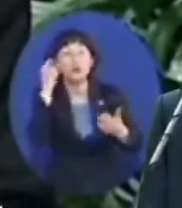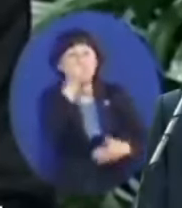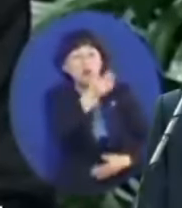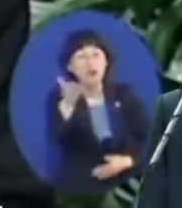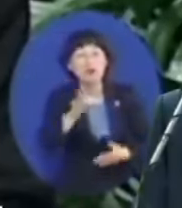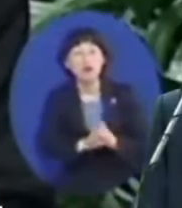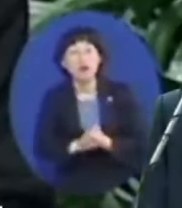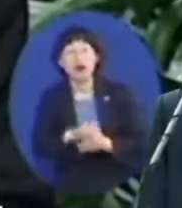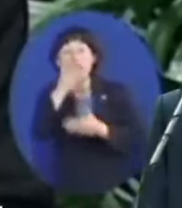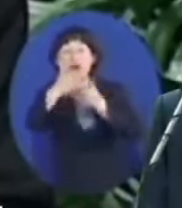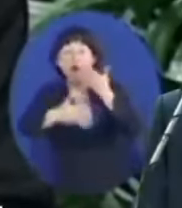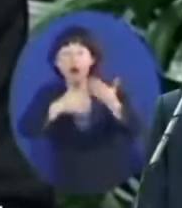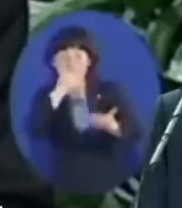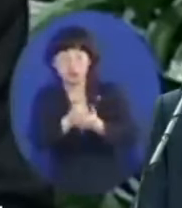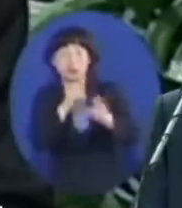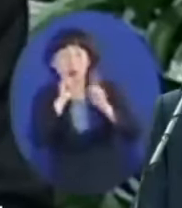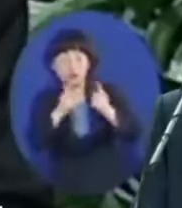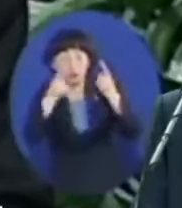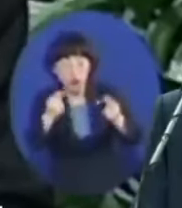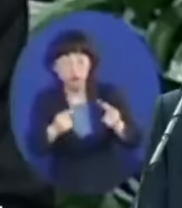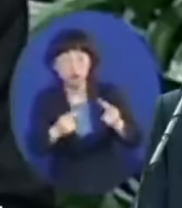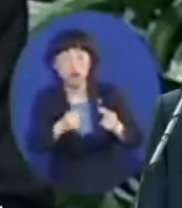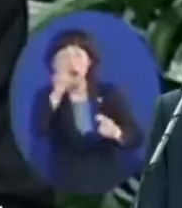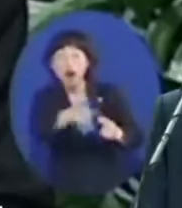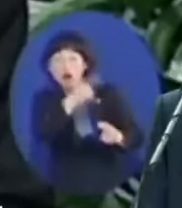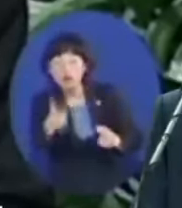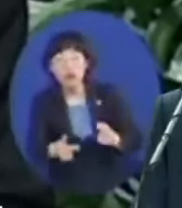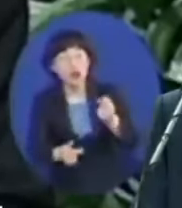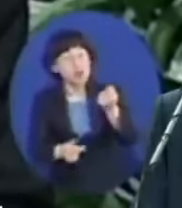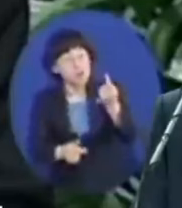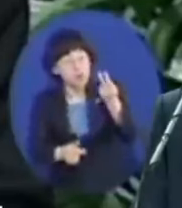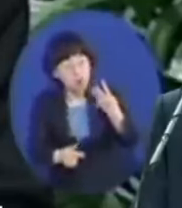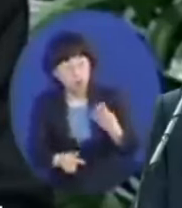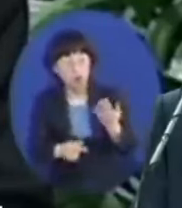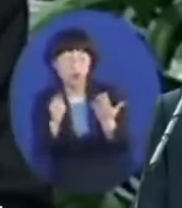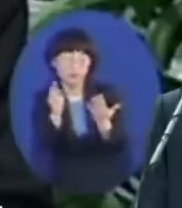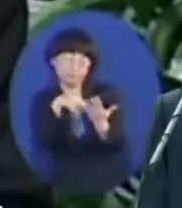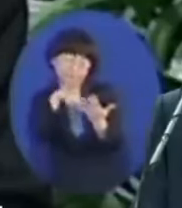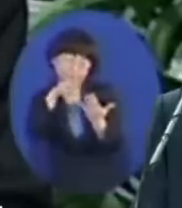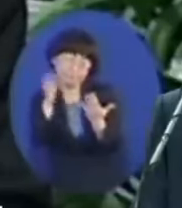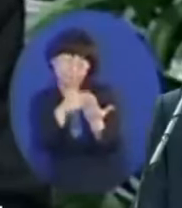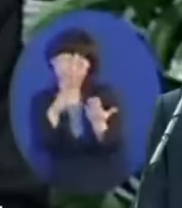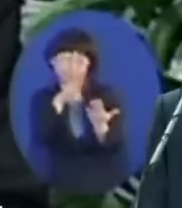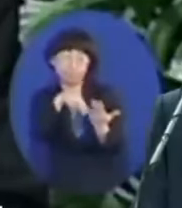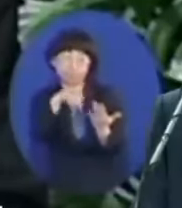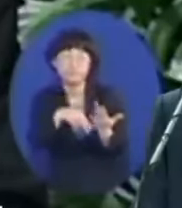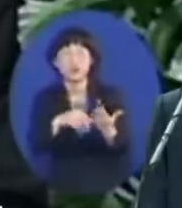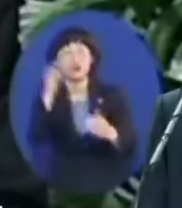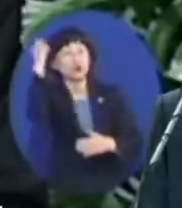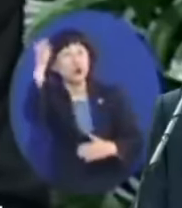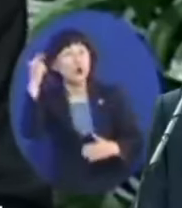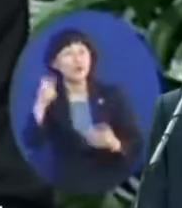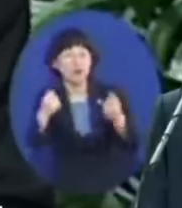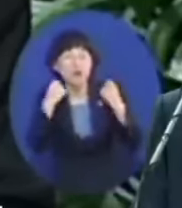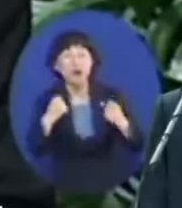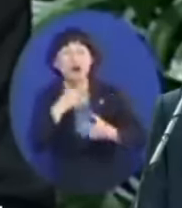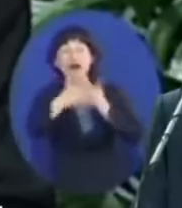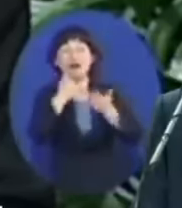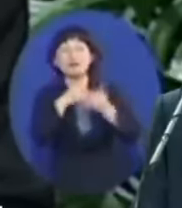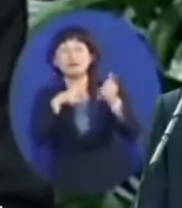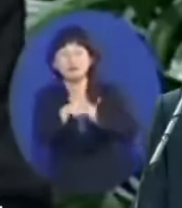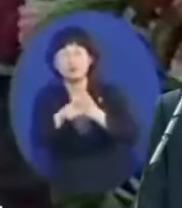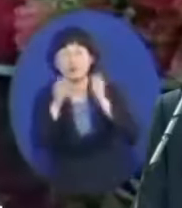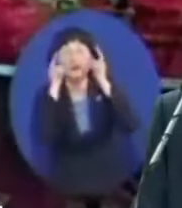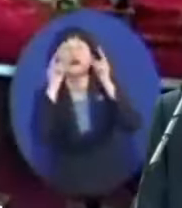세 번 먹어야 건강을 유지하는 것처럼 말씀을 하루에 몇 페이지고 읽어야 말씀을 통해서 영혼의 건강을 얻고 하나님의 뜻을 알게 되는